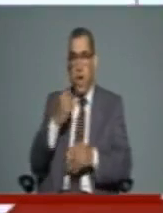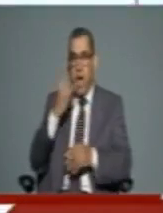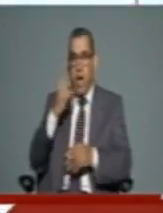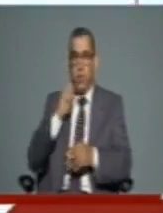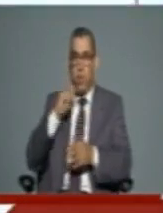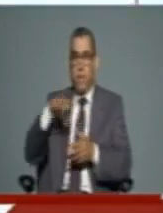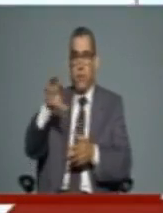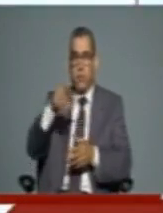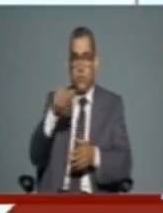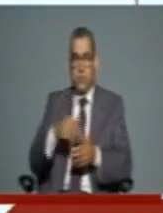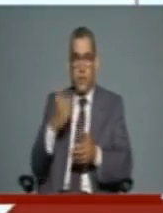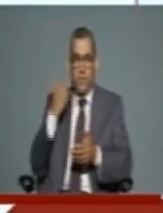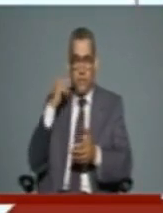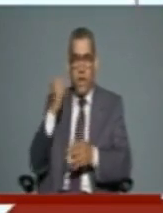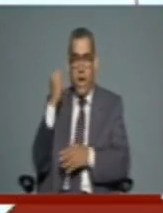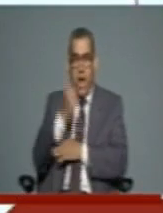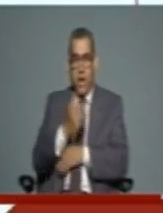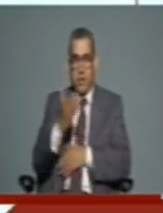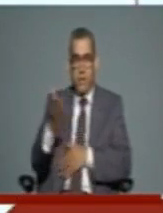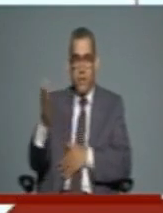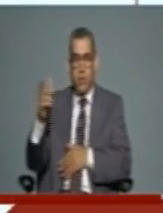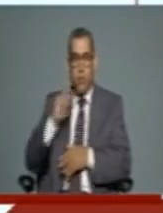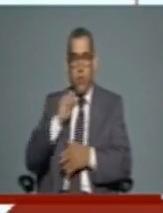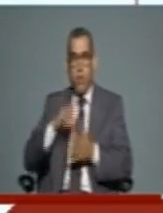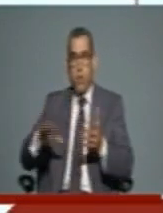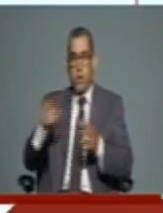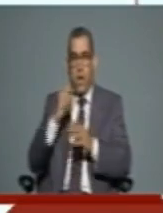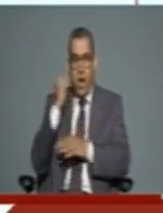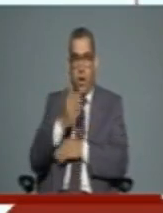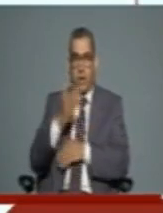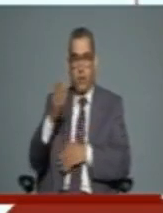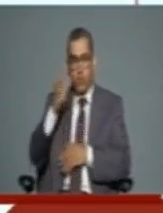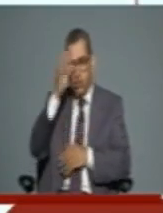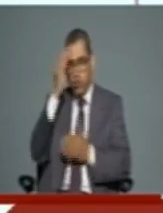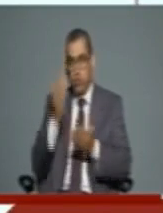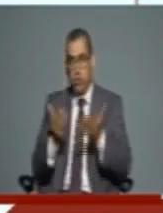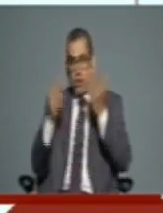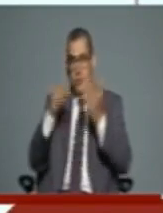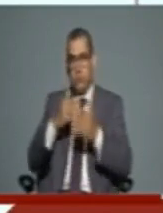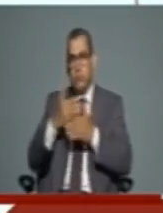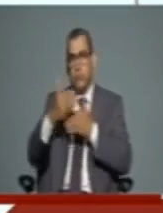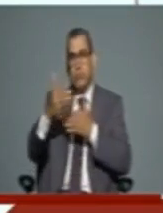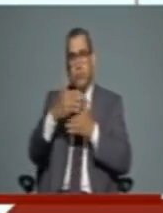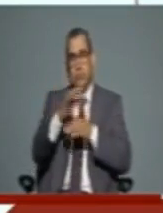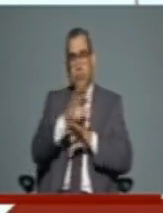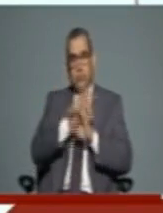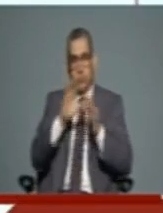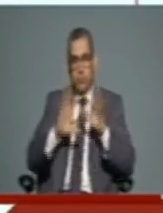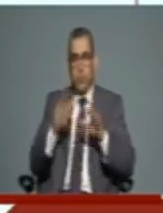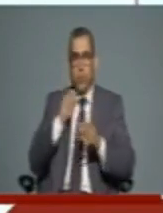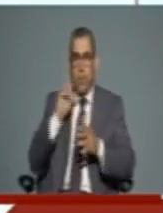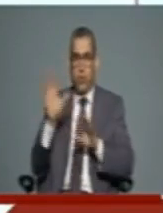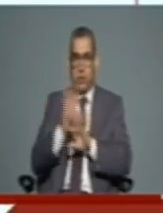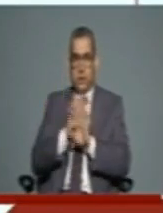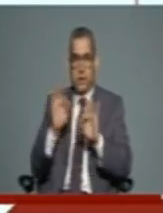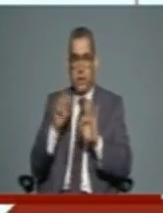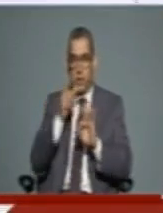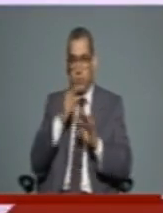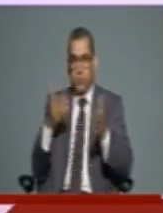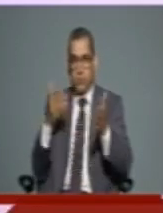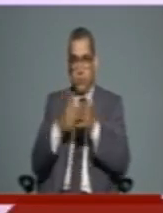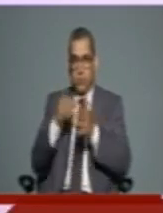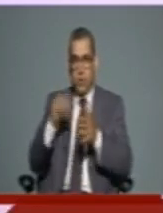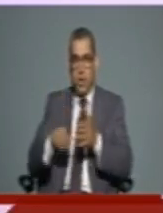ولدينا أراضي في كافة المحافظات، وإن شاء الله نغطي كافة المحافظات. هذه المناطق